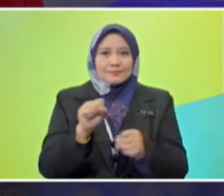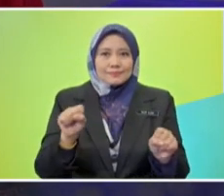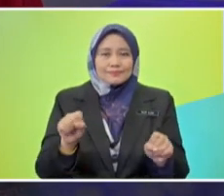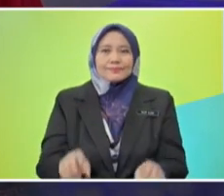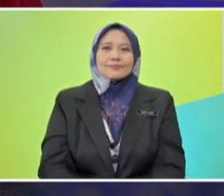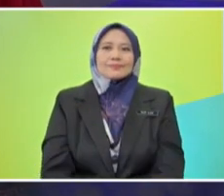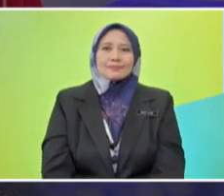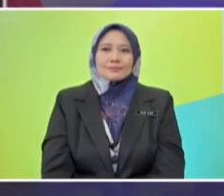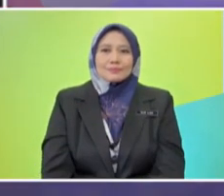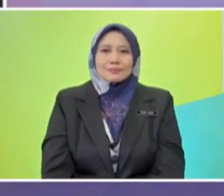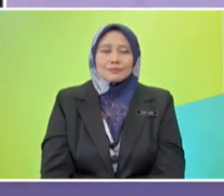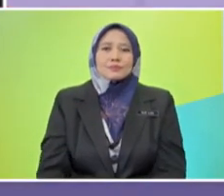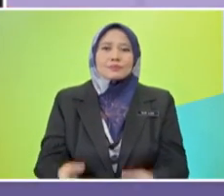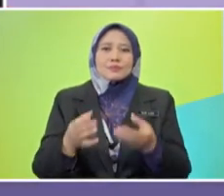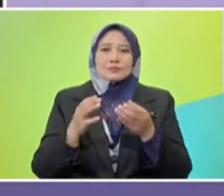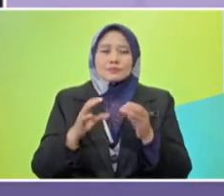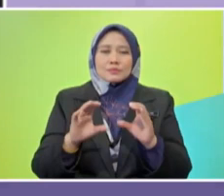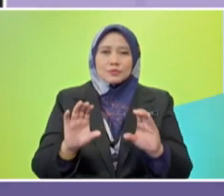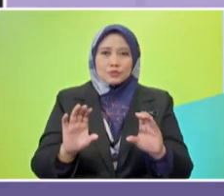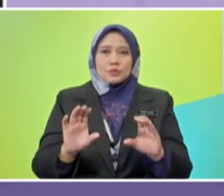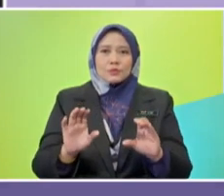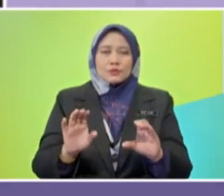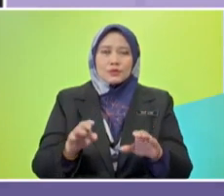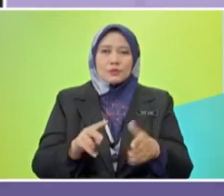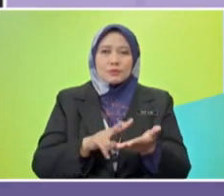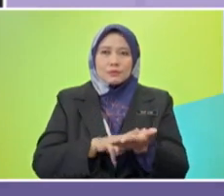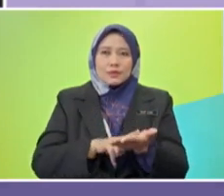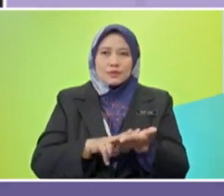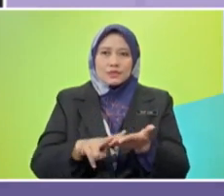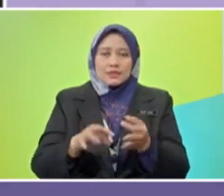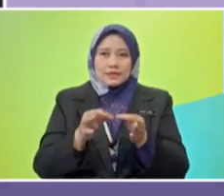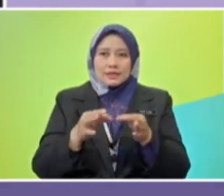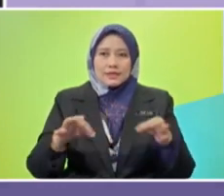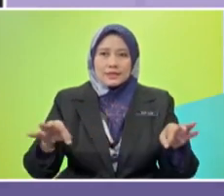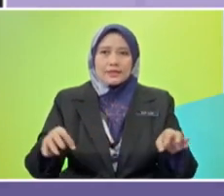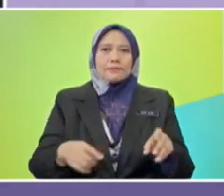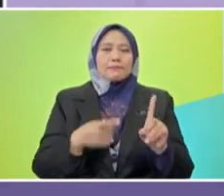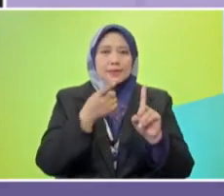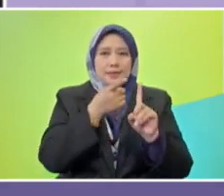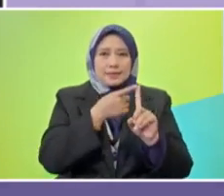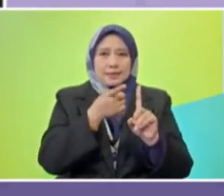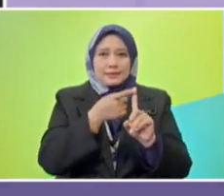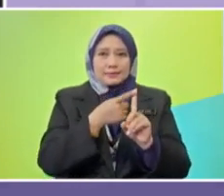Alisha cuba baca dahulu. Silakan, kemudian Syah, baru tunjukkan kepada cikgu. Baca dulu ayat yang pertama. Okey.